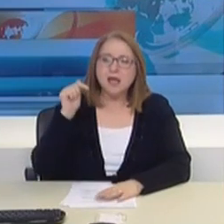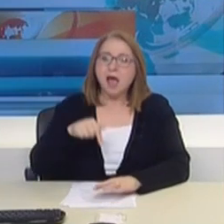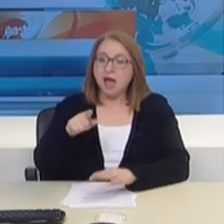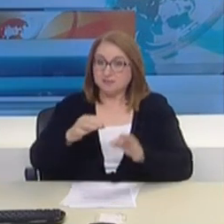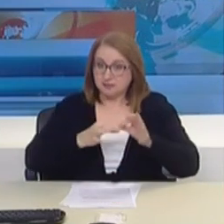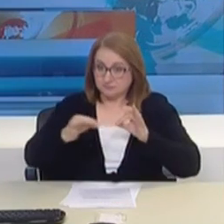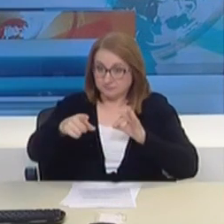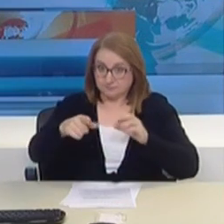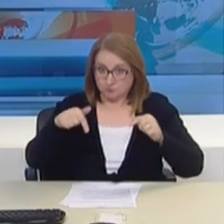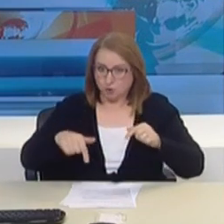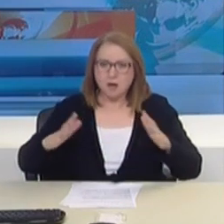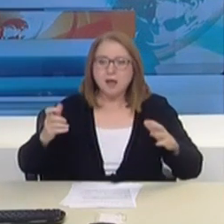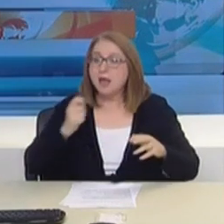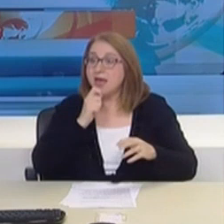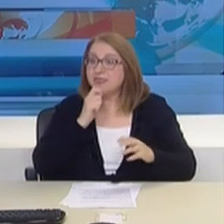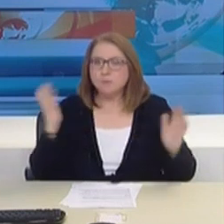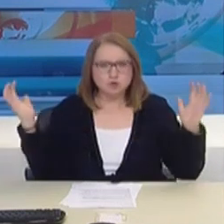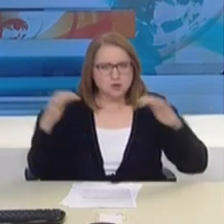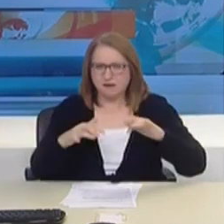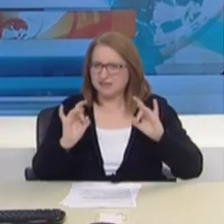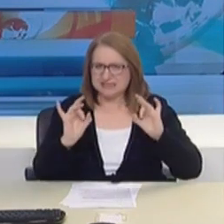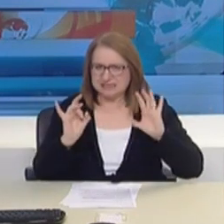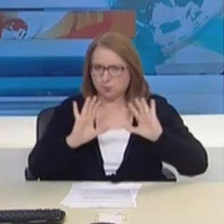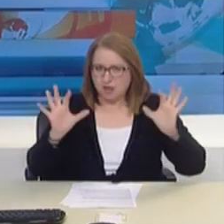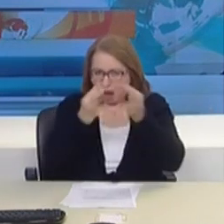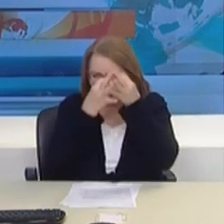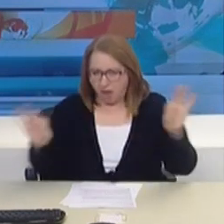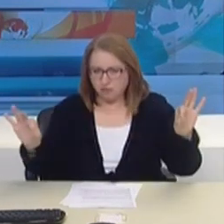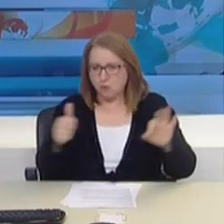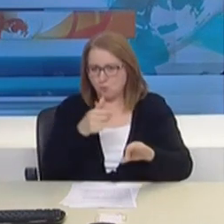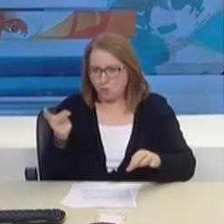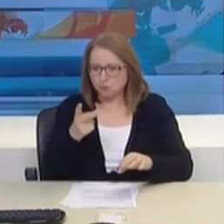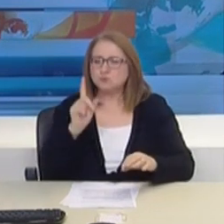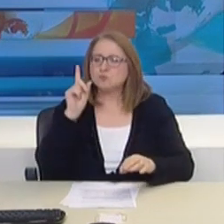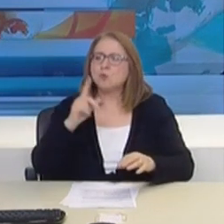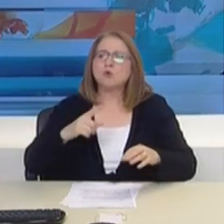αποστάσεως και μας έχουν ήδη στείλει τα ερωτήματά τους και θα τα διαβάσουμε εμείς.